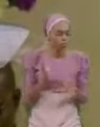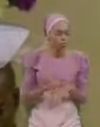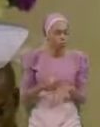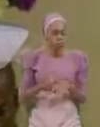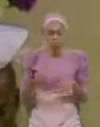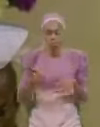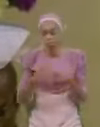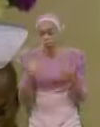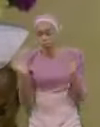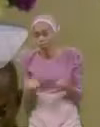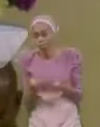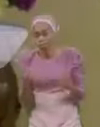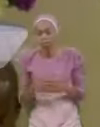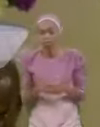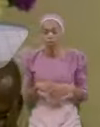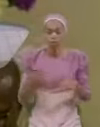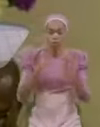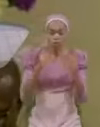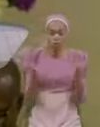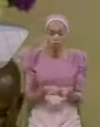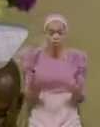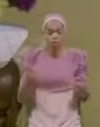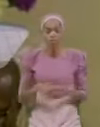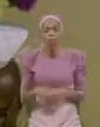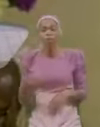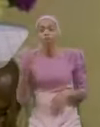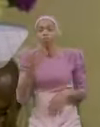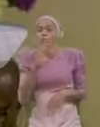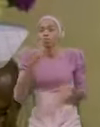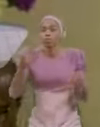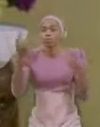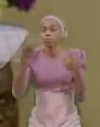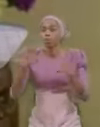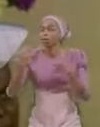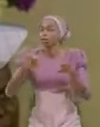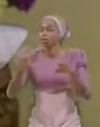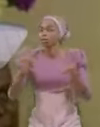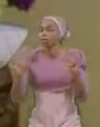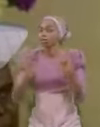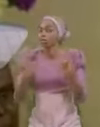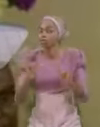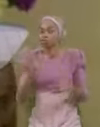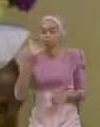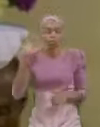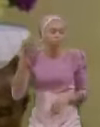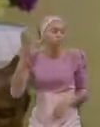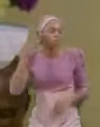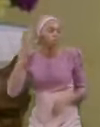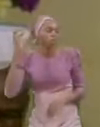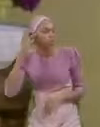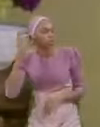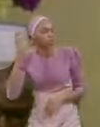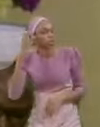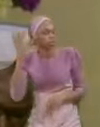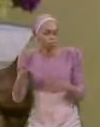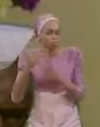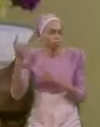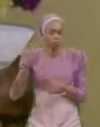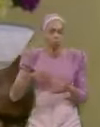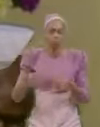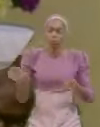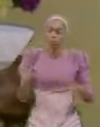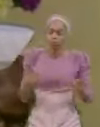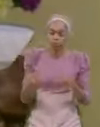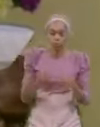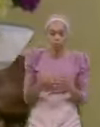communautés nous devons aller faire que nous avons entendu ce n pas ceux qui entendent qui sont justifiés mais ceux qui pratiquent la parole et je sais que par la